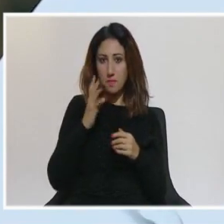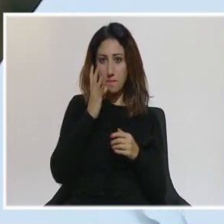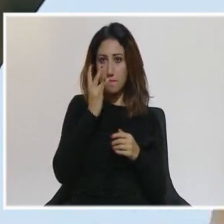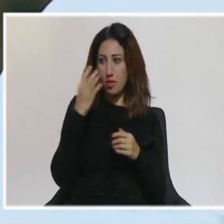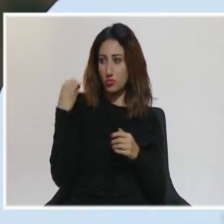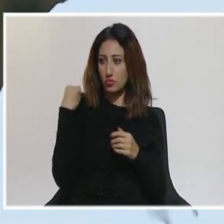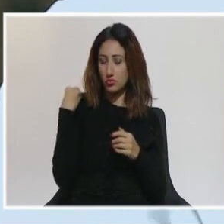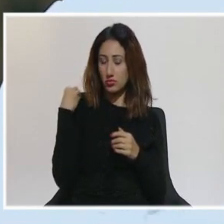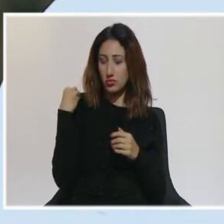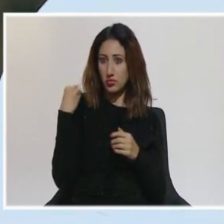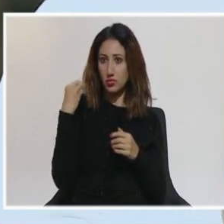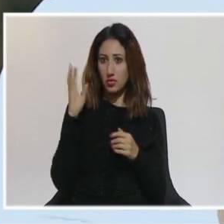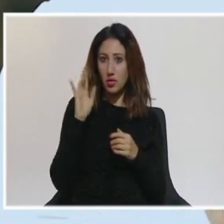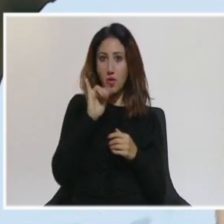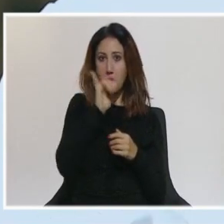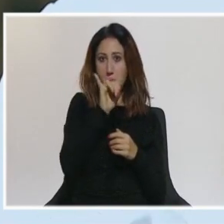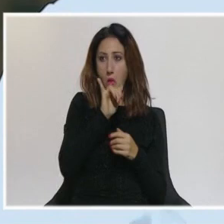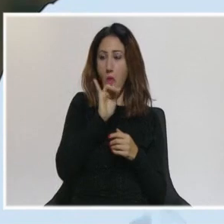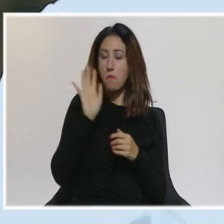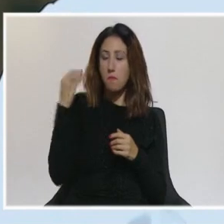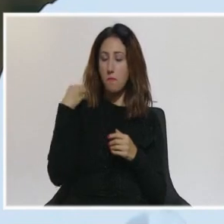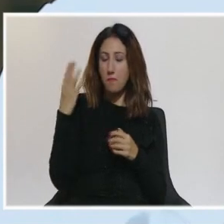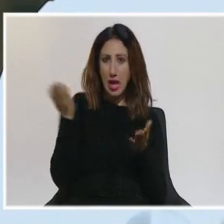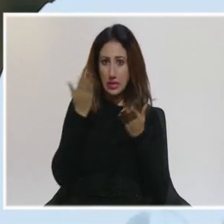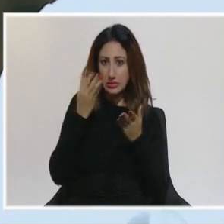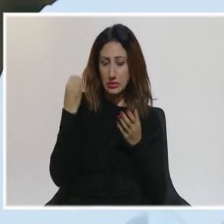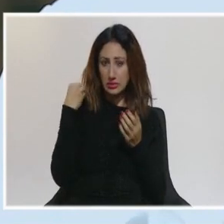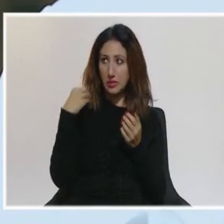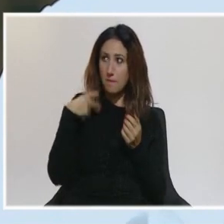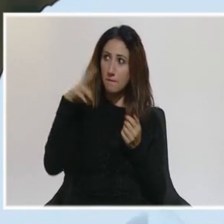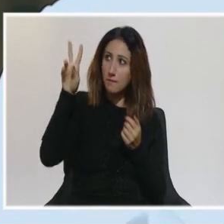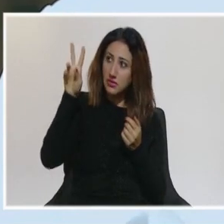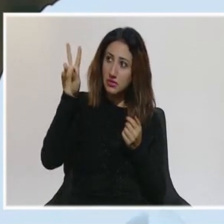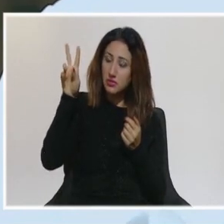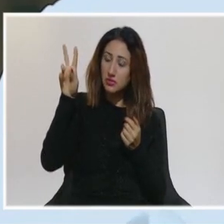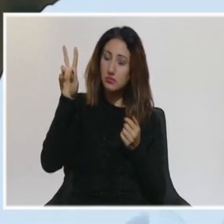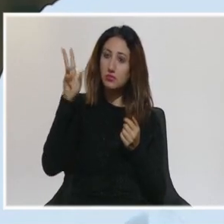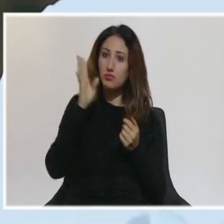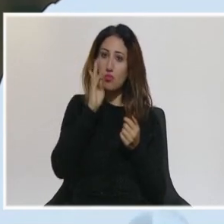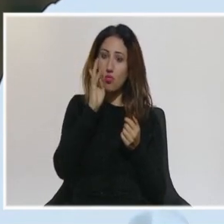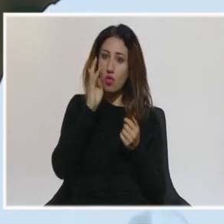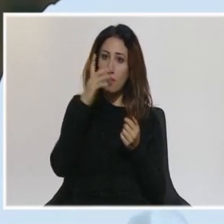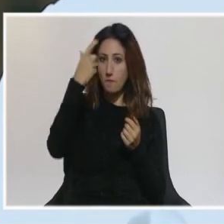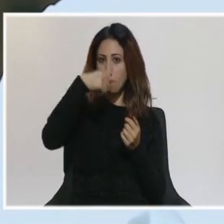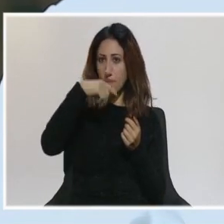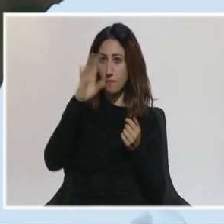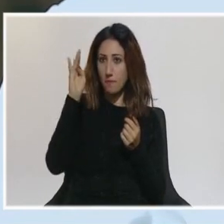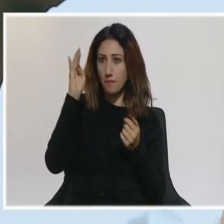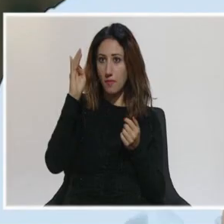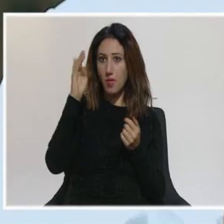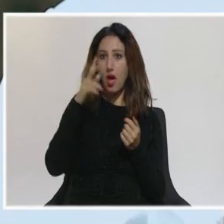فانا لا يمكن تصحيني الا لو في حاجه صعبه. بصيت لها وهي بتعيط، قلت لها